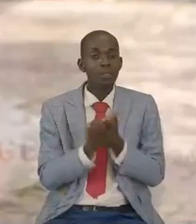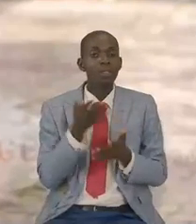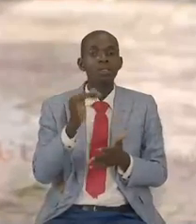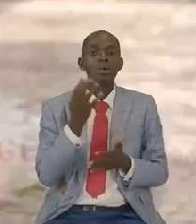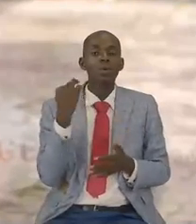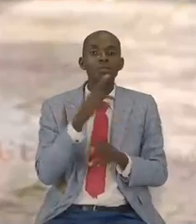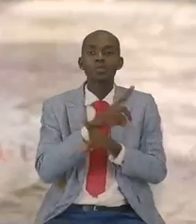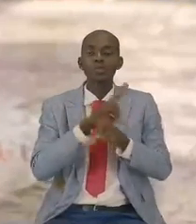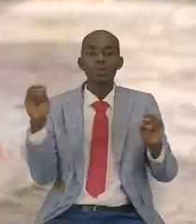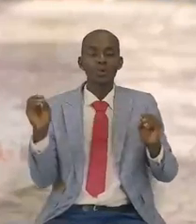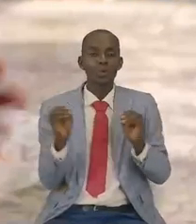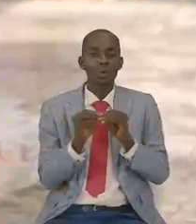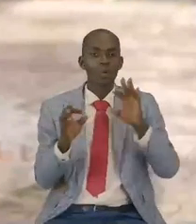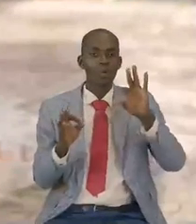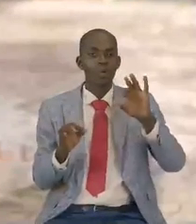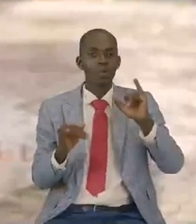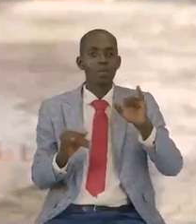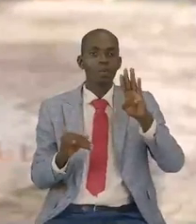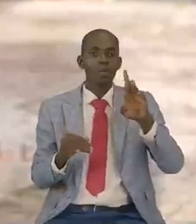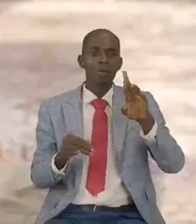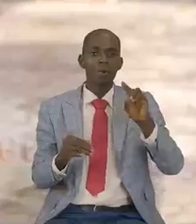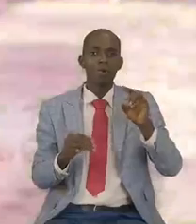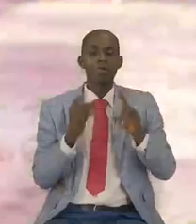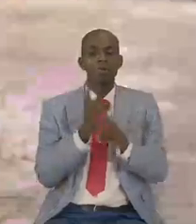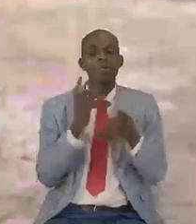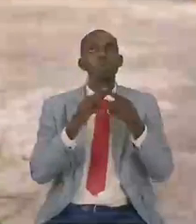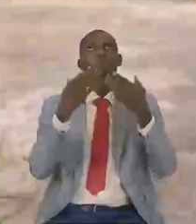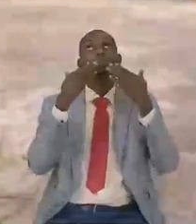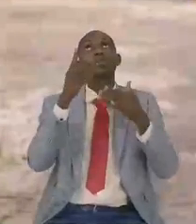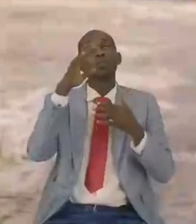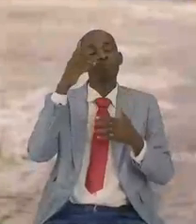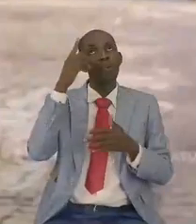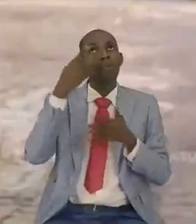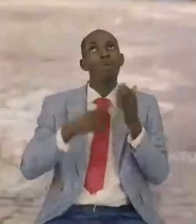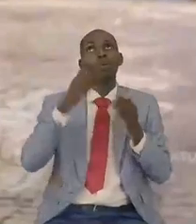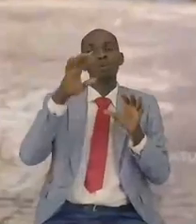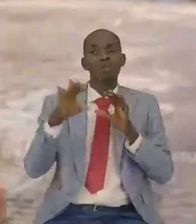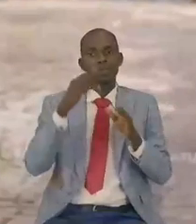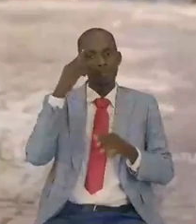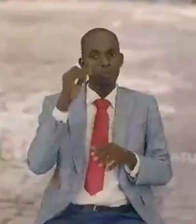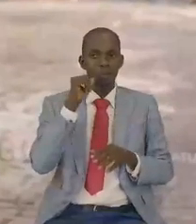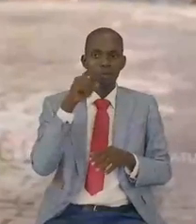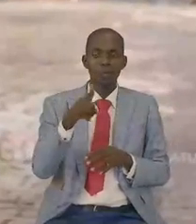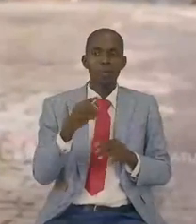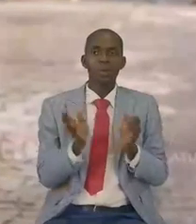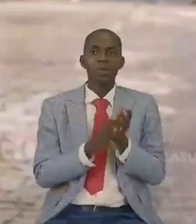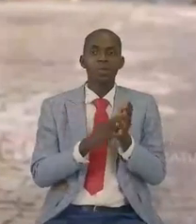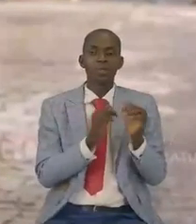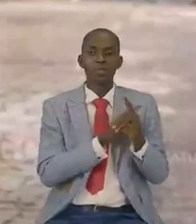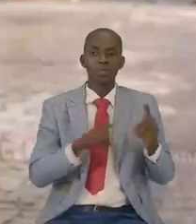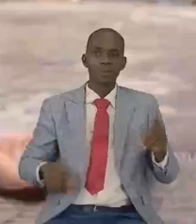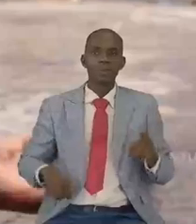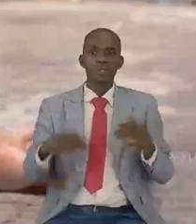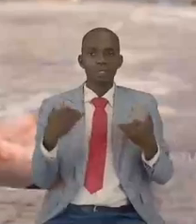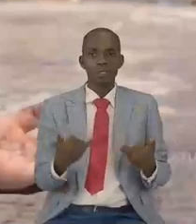corps. C'est pourquoi je veux rendre gloire à Dieu pour ce qu'il a fait dans ma vie. Gloire à Dieu! Le fibrome